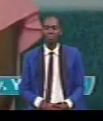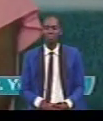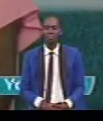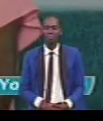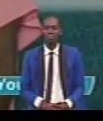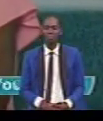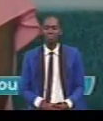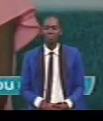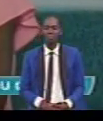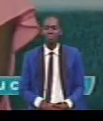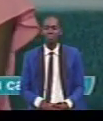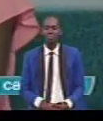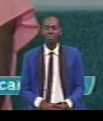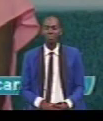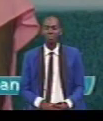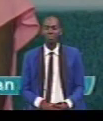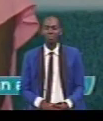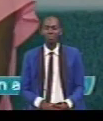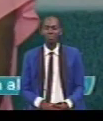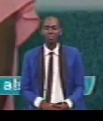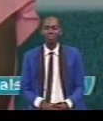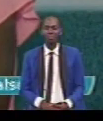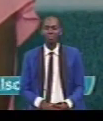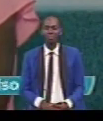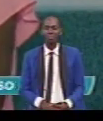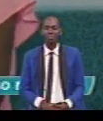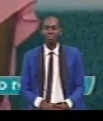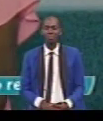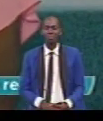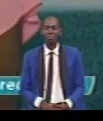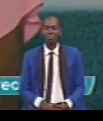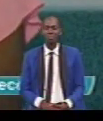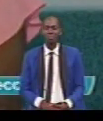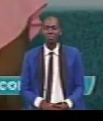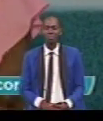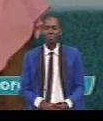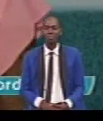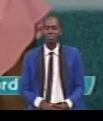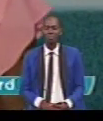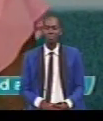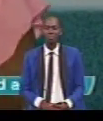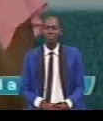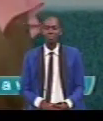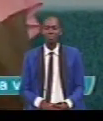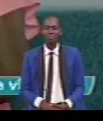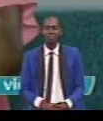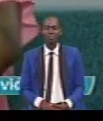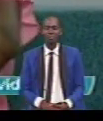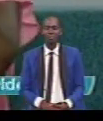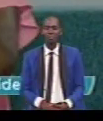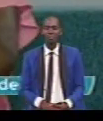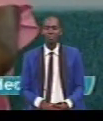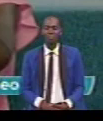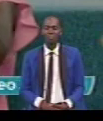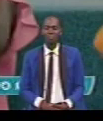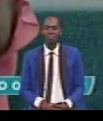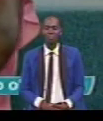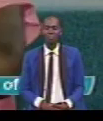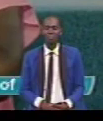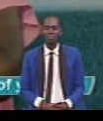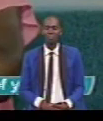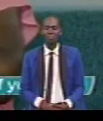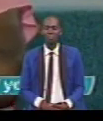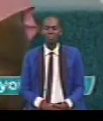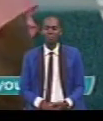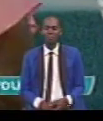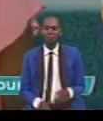achi fixa papa pacheichi. Pacheichi na pene pakunji kisha pariyat na tampo kwenda kunkonto. Romba to achi fuma kolo kwa ati nomba